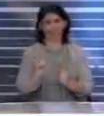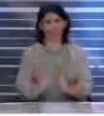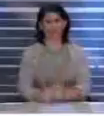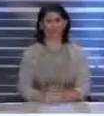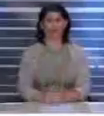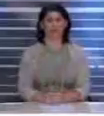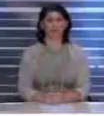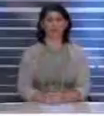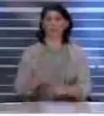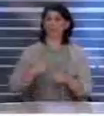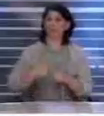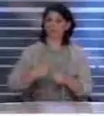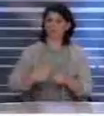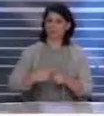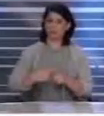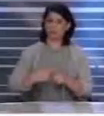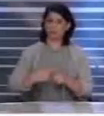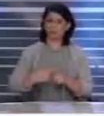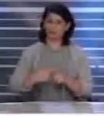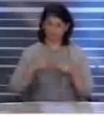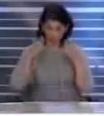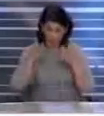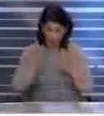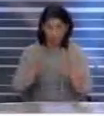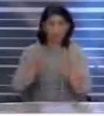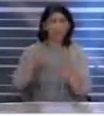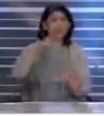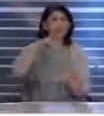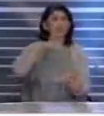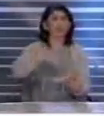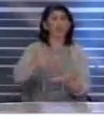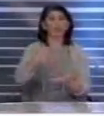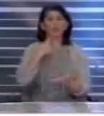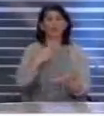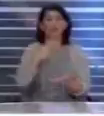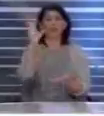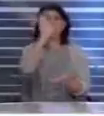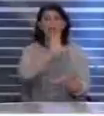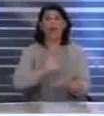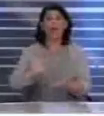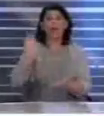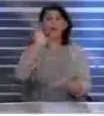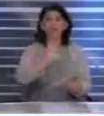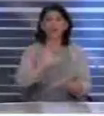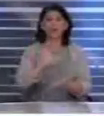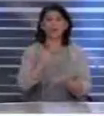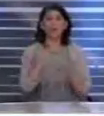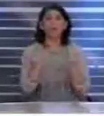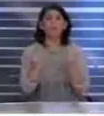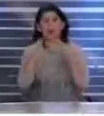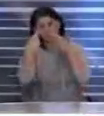Η χώρα σας βρέθηκε στο επίκεντρο αυτού που εγώ αποκαλώ Ευρώπη της πολυκρίσης, κρίσης